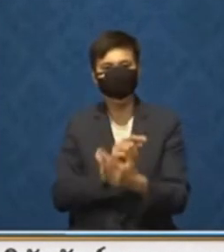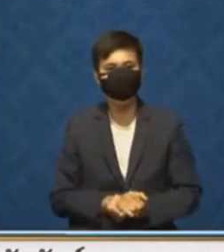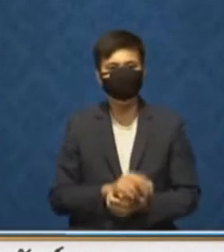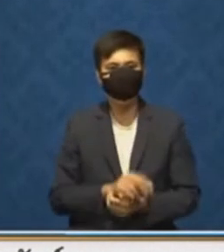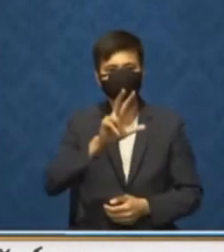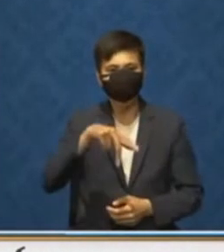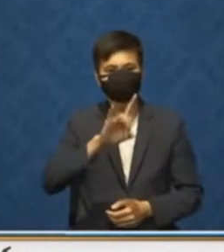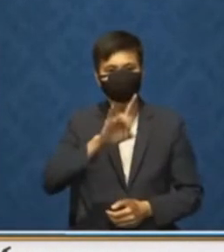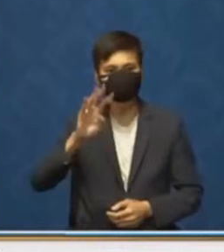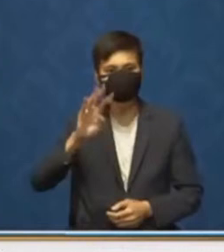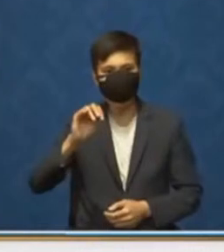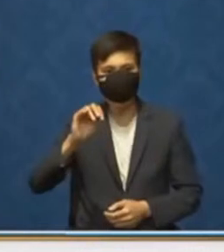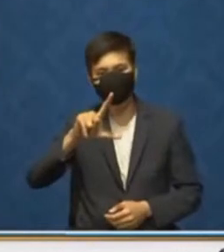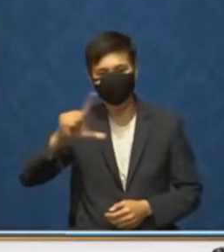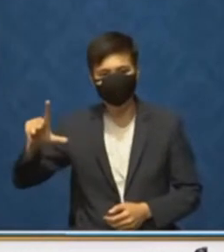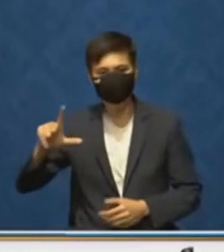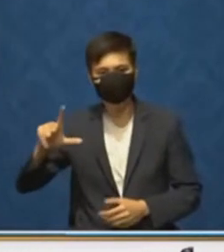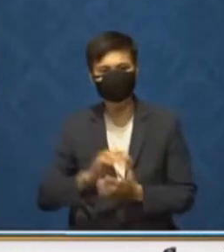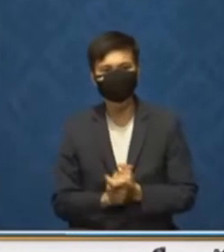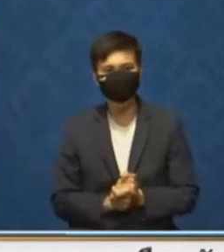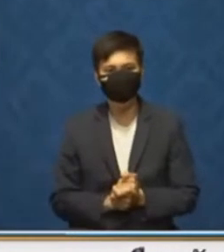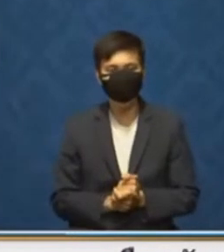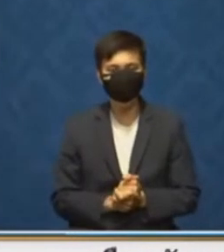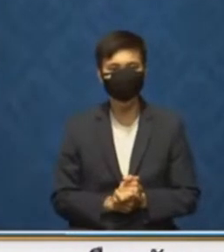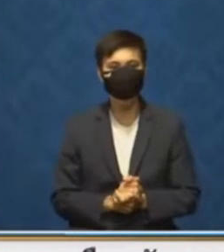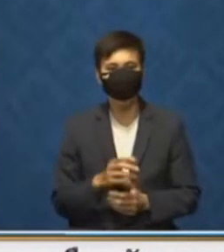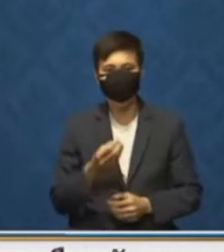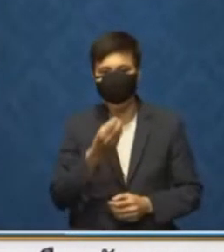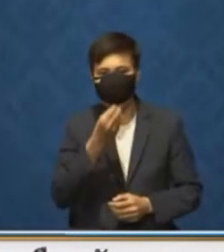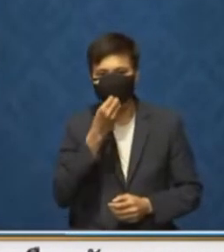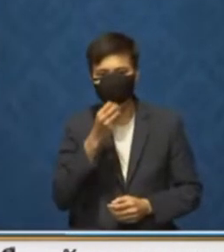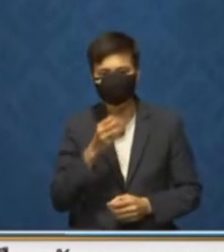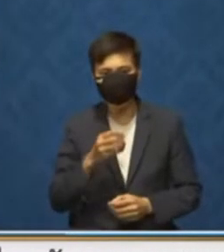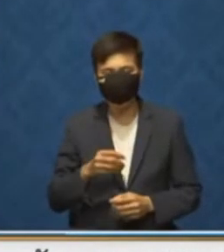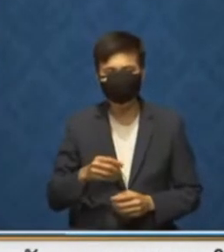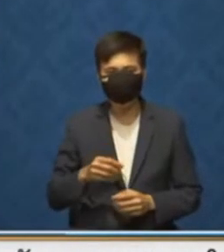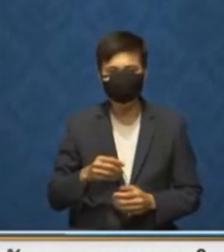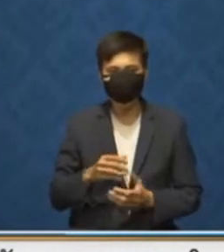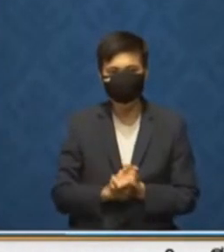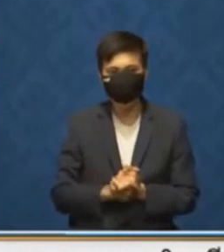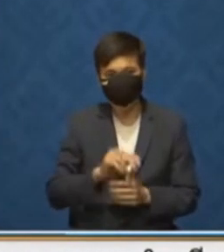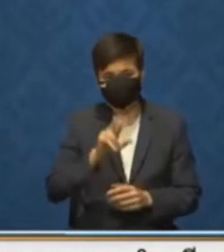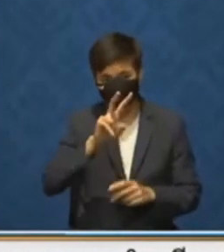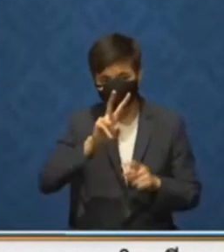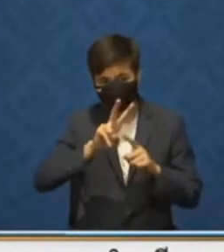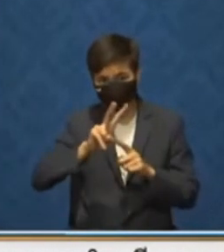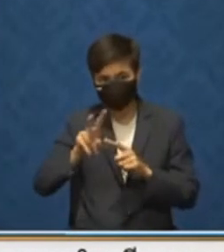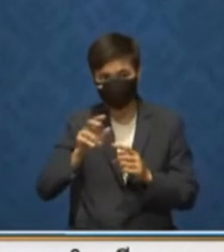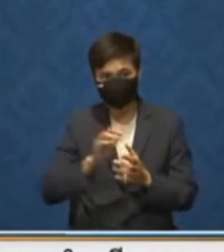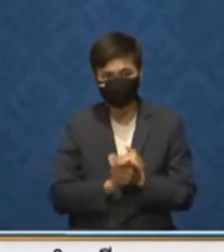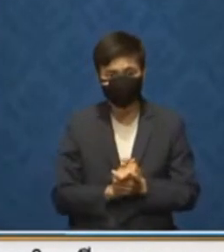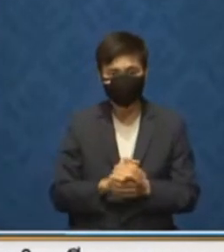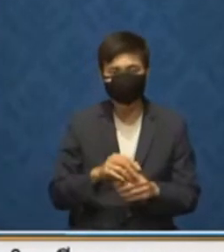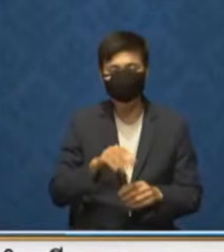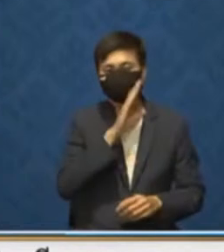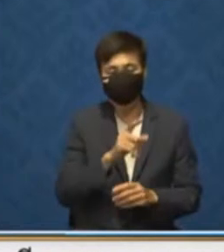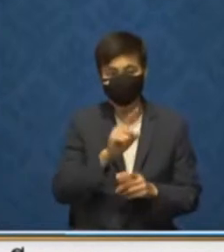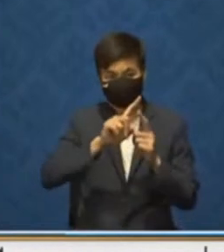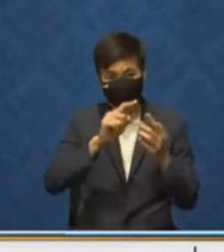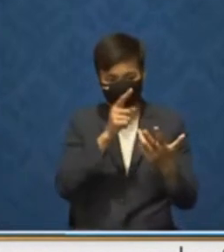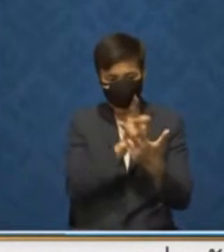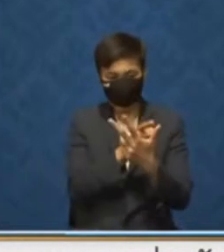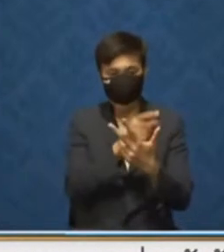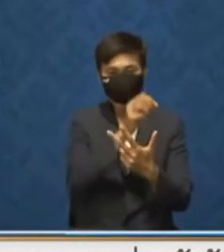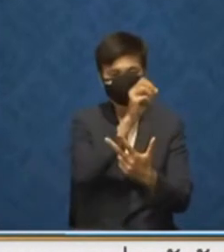ล้านเป็นงานระบบเห็นไหมครับมันแตกง่ายหน่อยปิดที่2ก็เป็นอารมณ์แต่ให้แยกเว้ยเพื่ออะไรตบอัน 2ยังได้